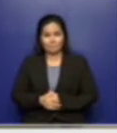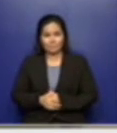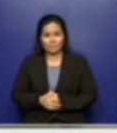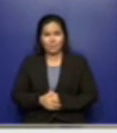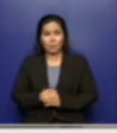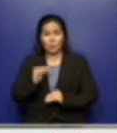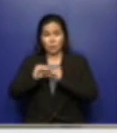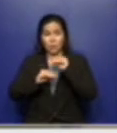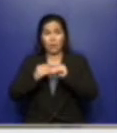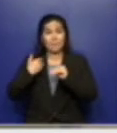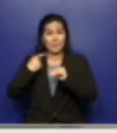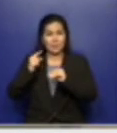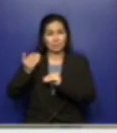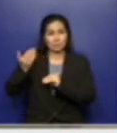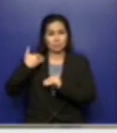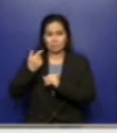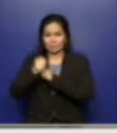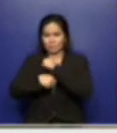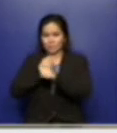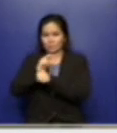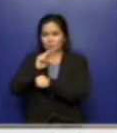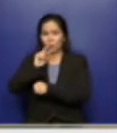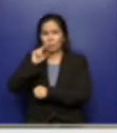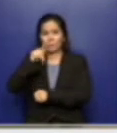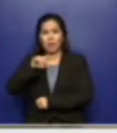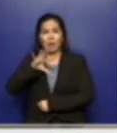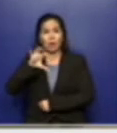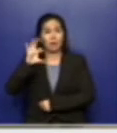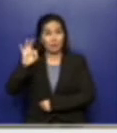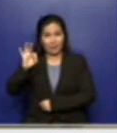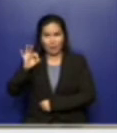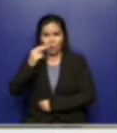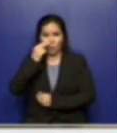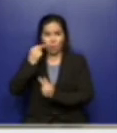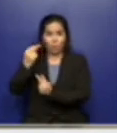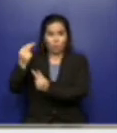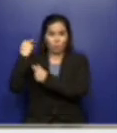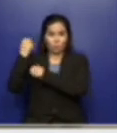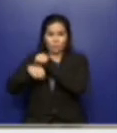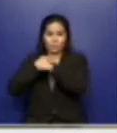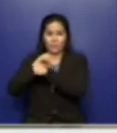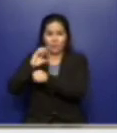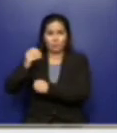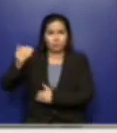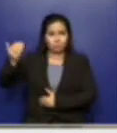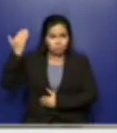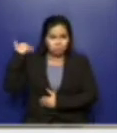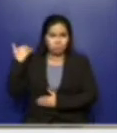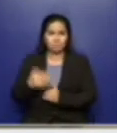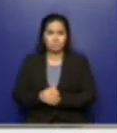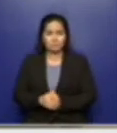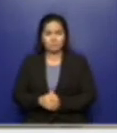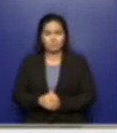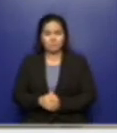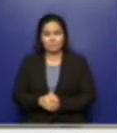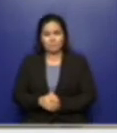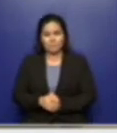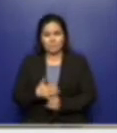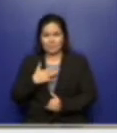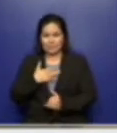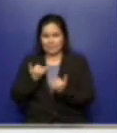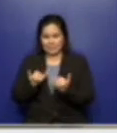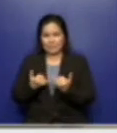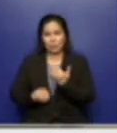โครงการนี้มีมาตั้งแต่ปี2509ท่านประธานคิดดูครับ50กว่าปีมาแล้วนะครับฉะนั้นผมเองมีโอกาส